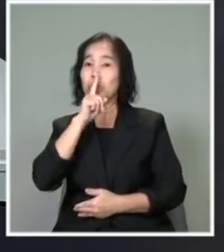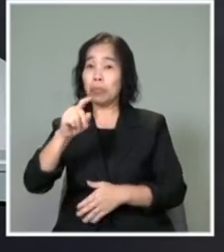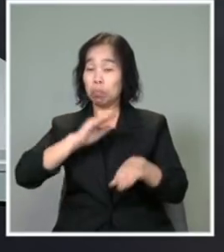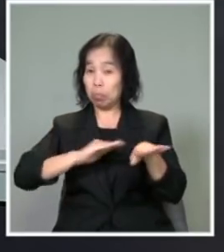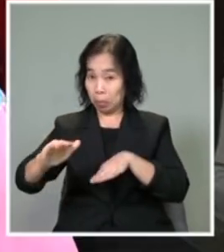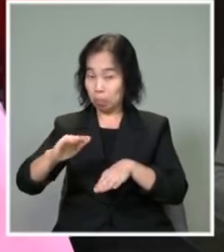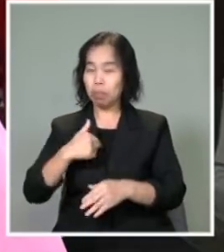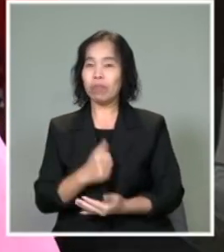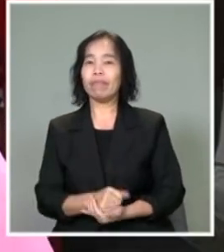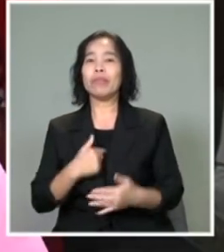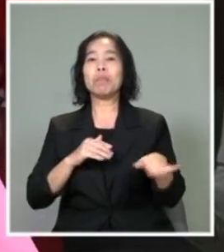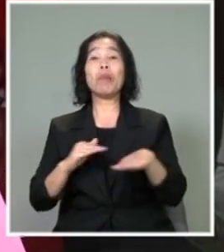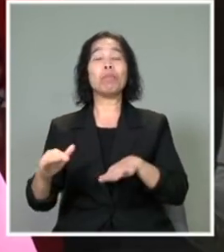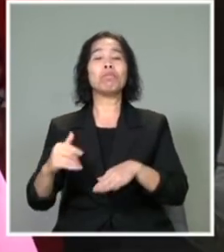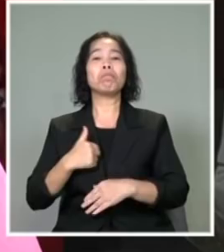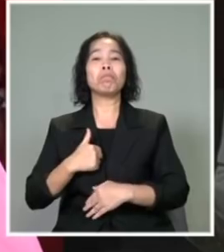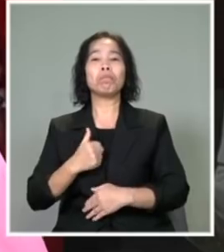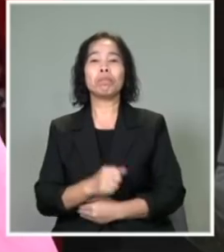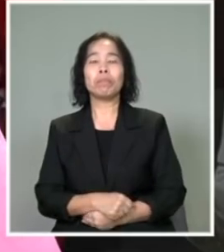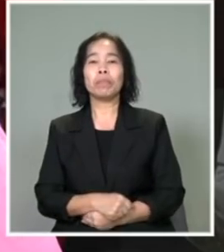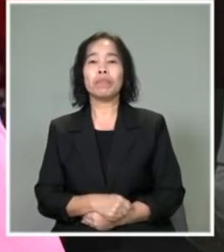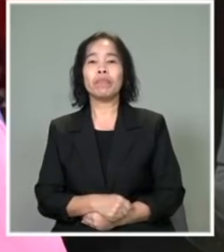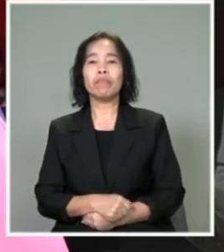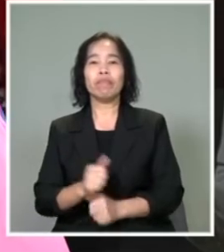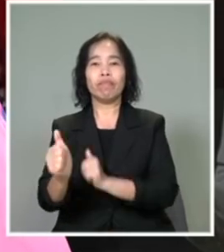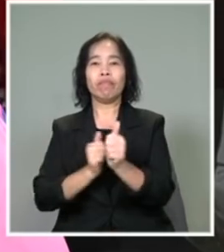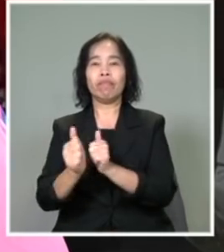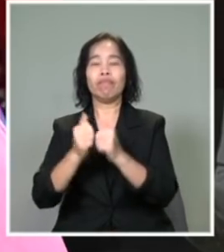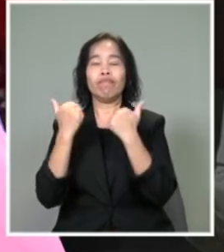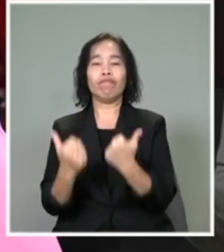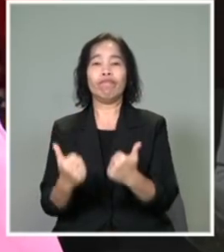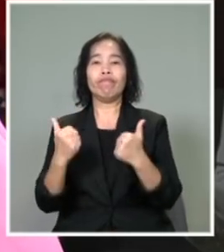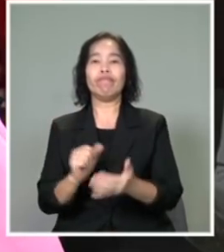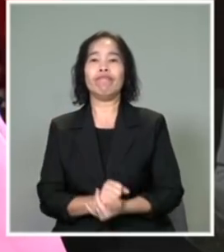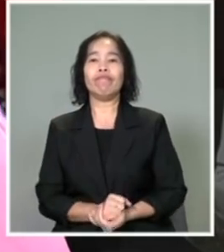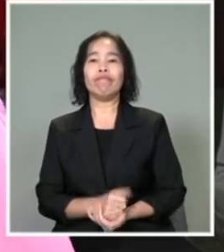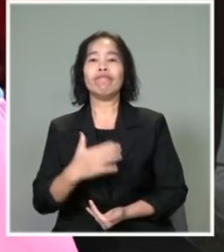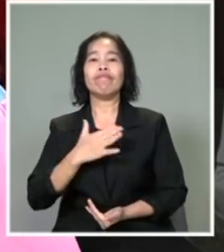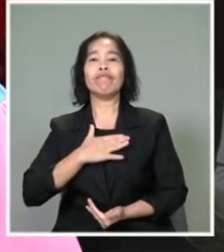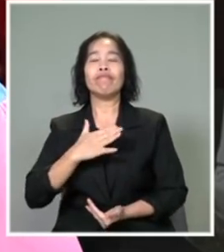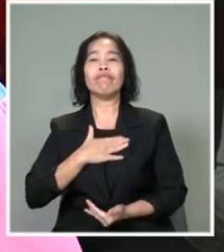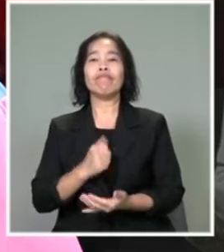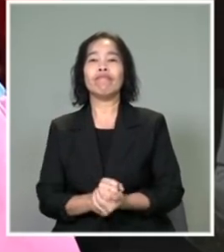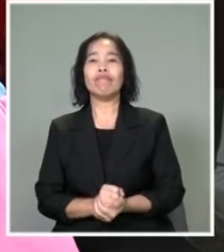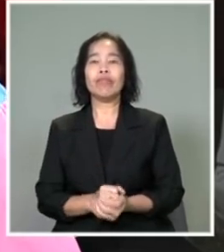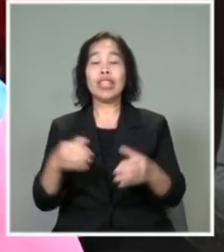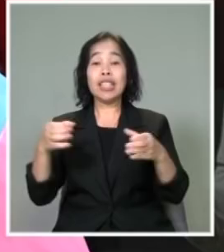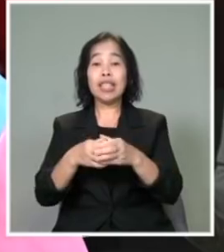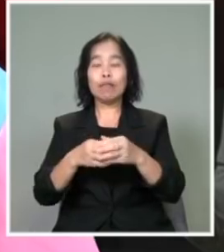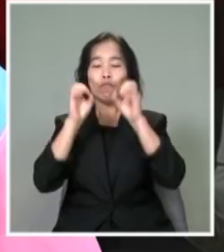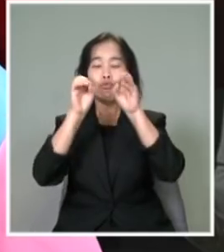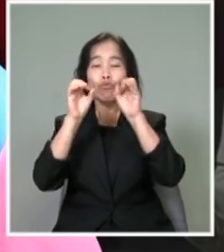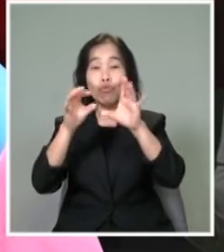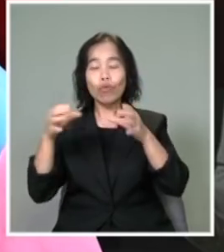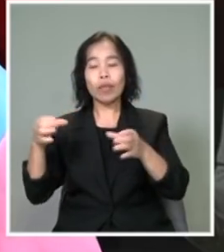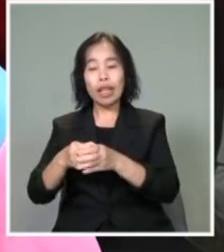ก็พร้อมแล้วครับสำหรับการแข่งจตุรมิตรครั้งนี้ครับก็ทีมงานโค้ชแล้วก็นักเตะก็